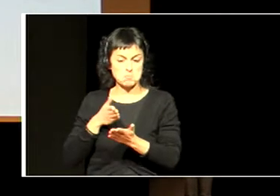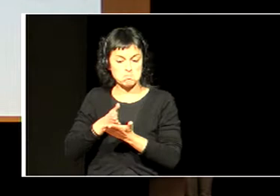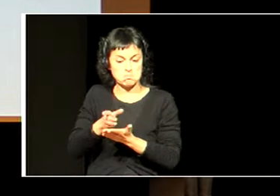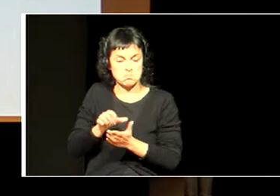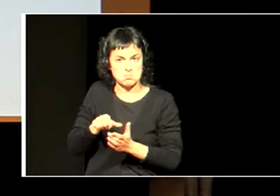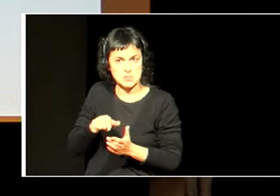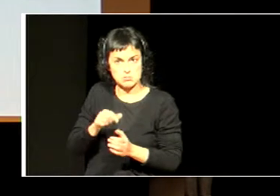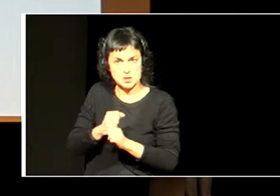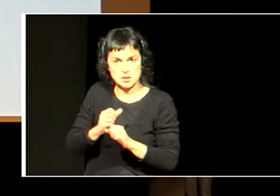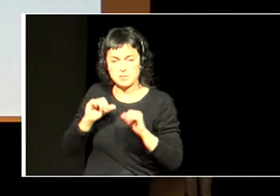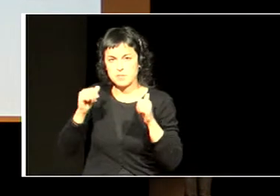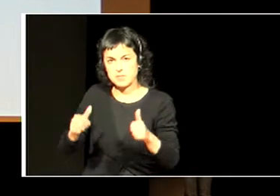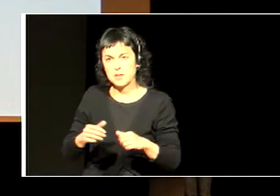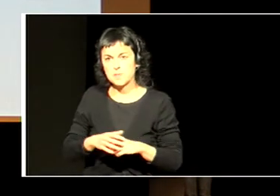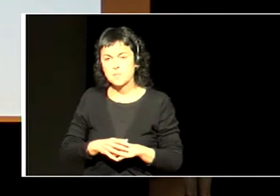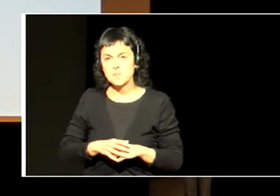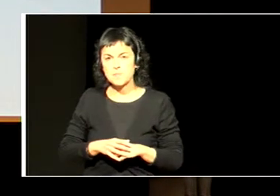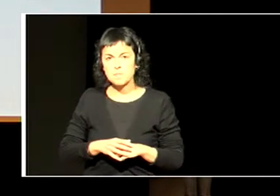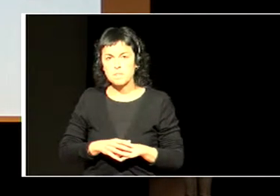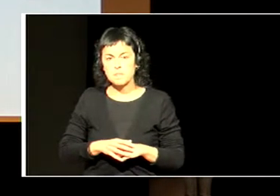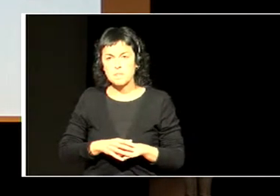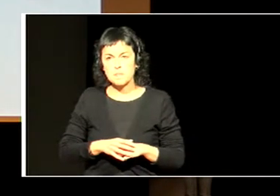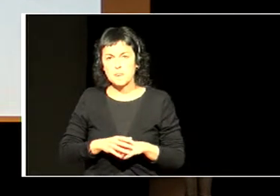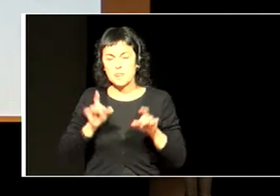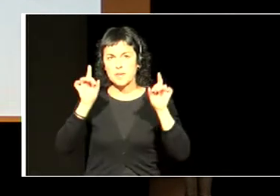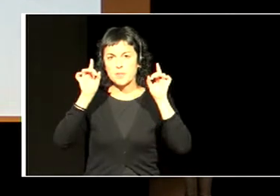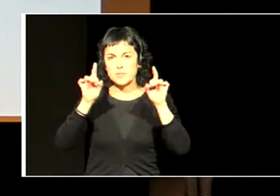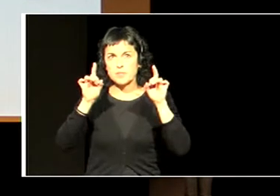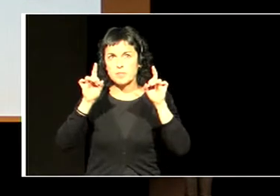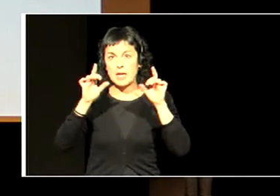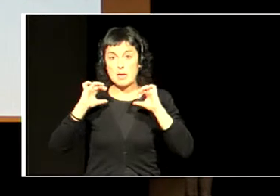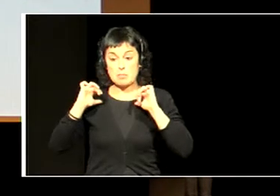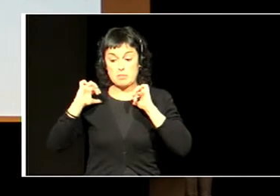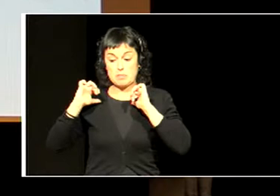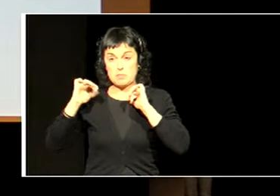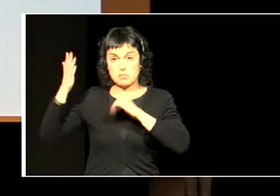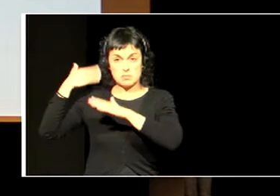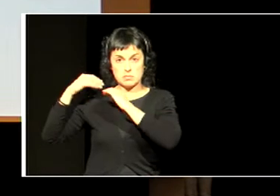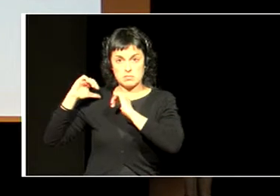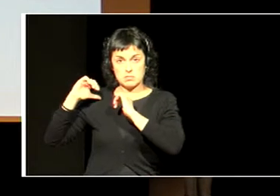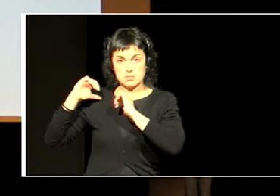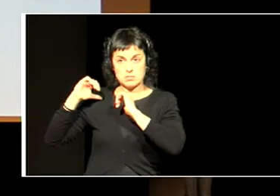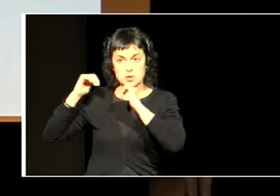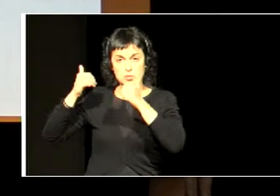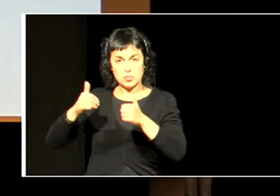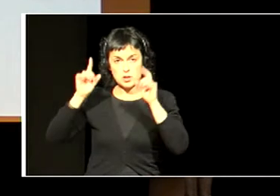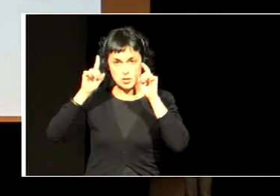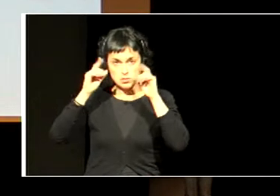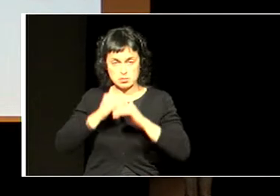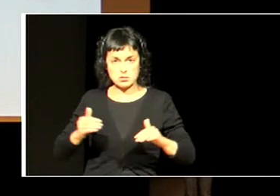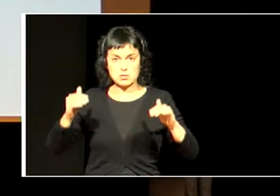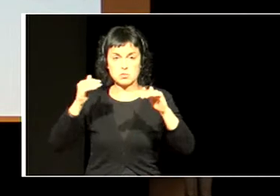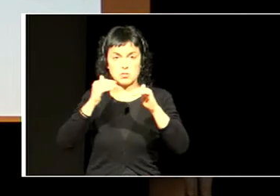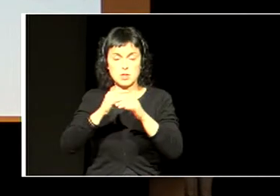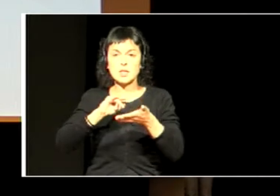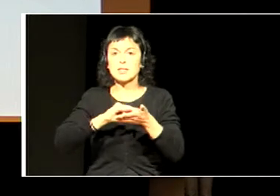eta ezkidetza hasi ginenean ikastetzearen hezkuntza proiektua